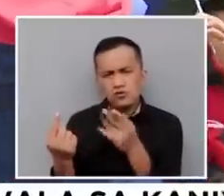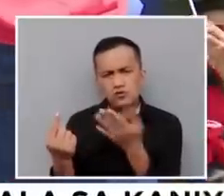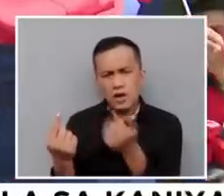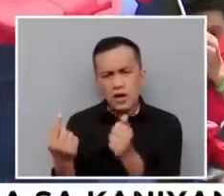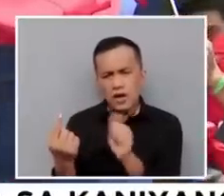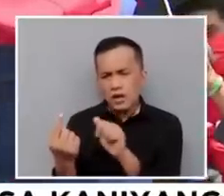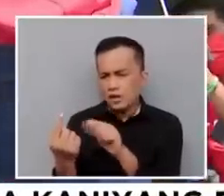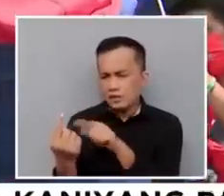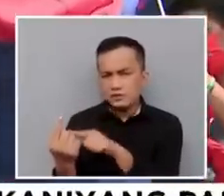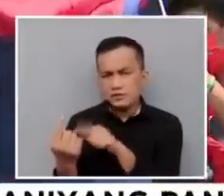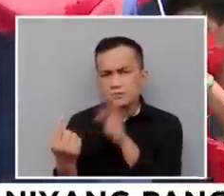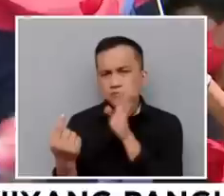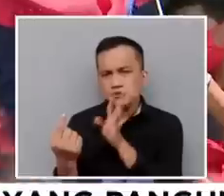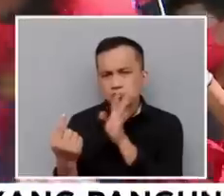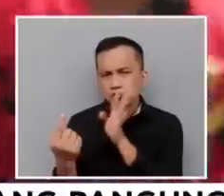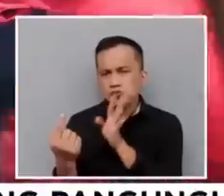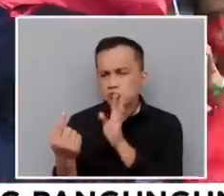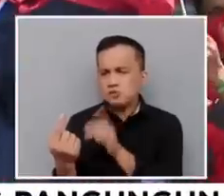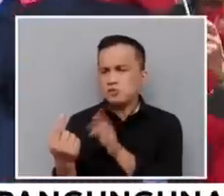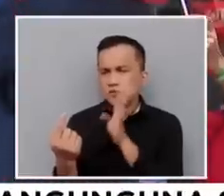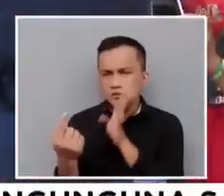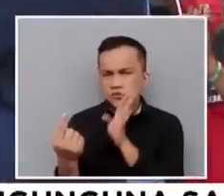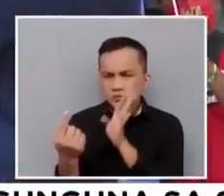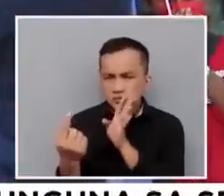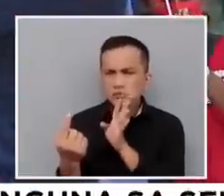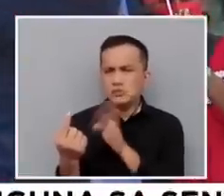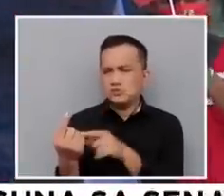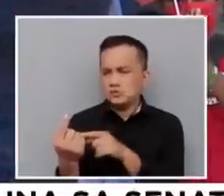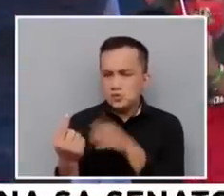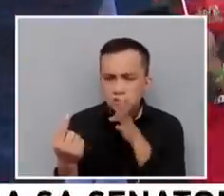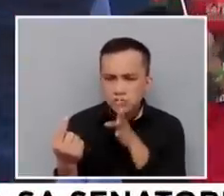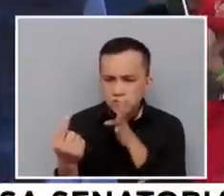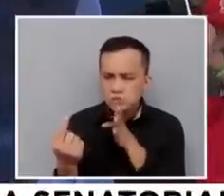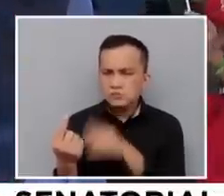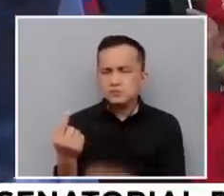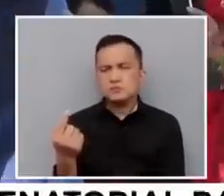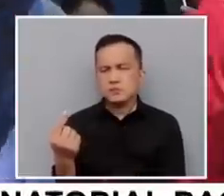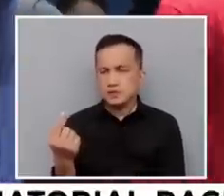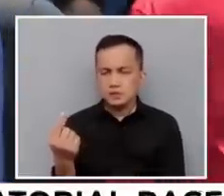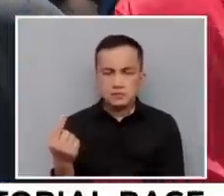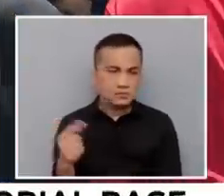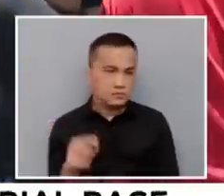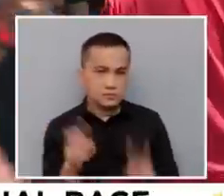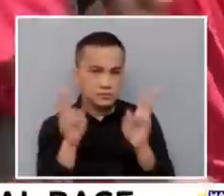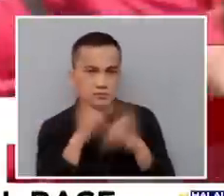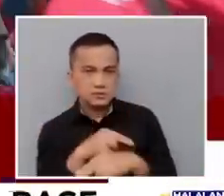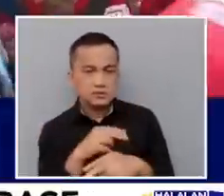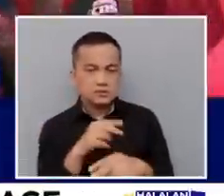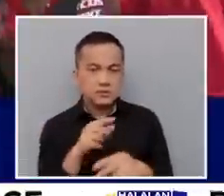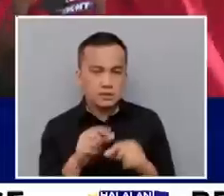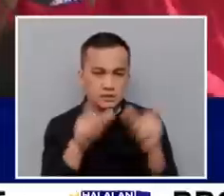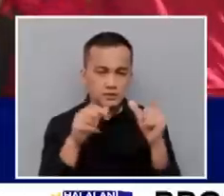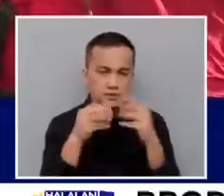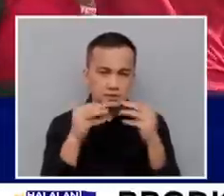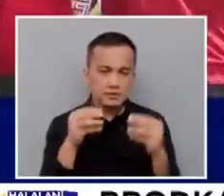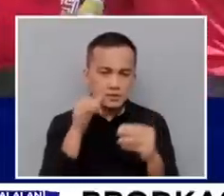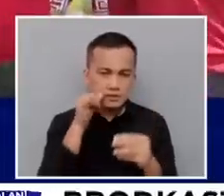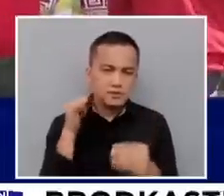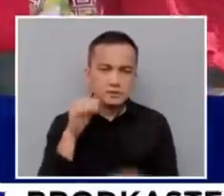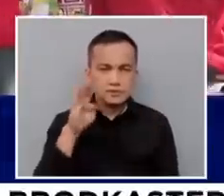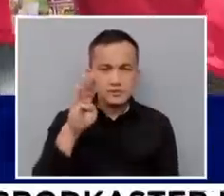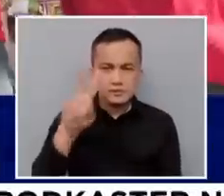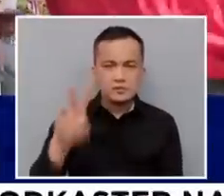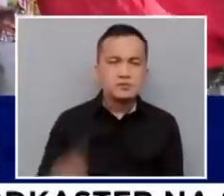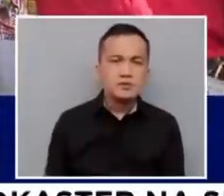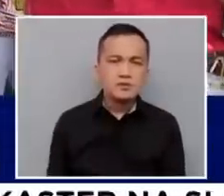ang kanyang paulit-ulit na sinasabi. Para naman dun sa mga hindi nakapanood ng live na mensahe kagabi ni Bongbong Marcos,